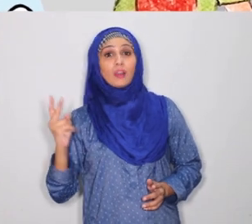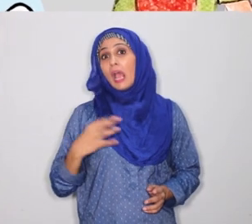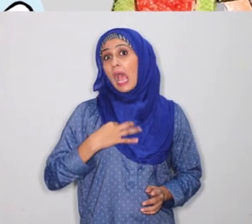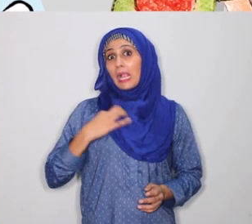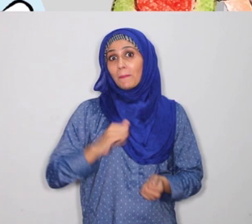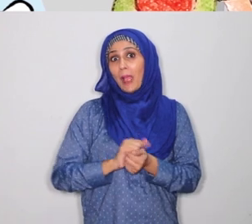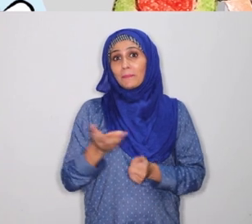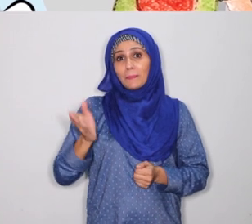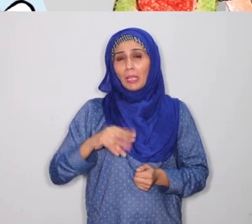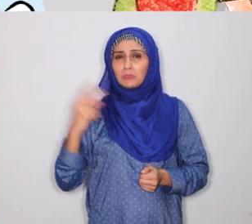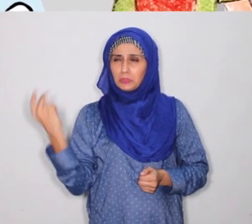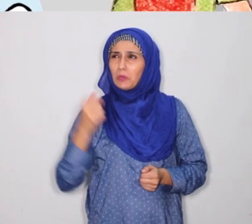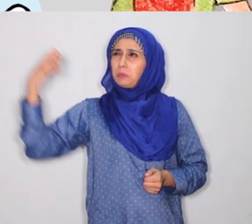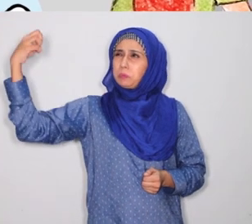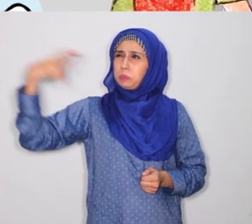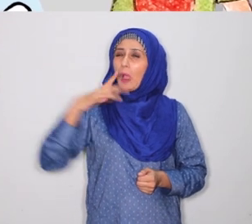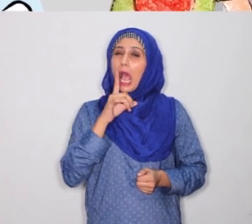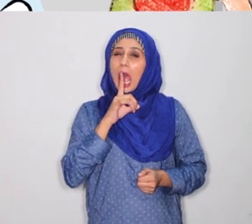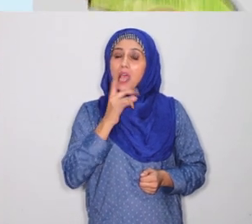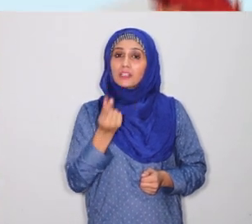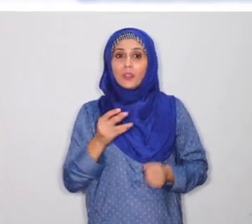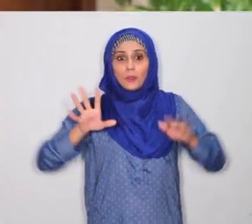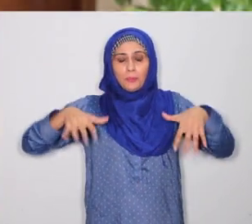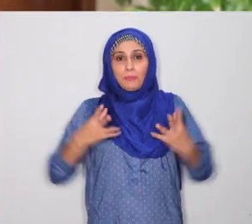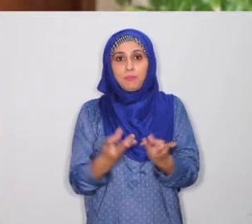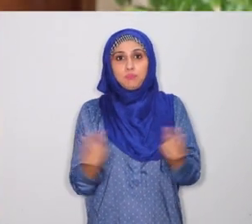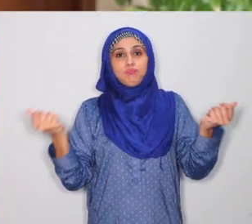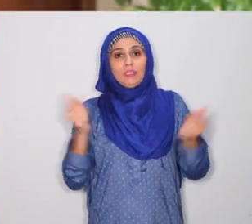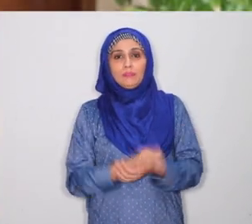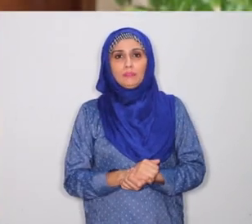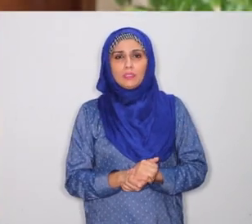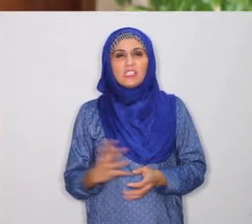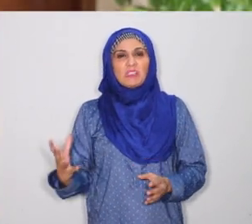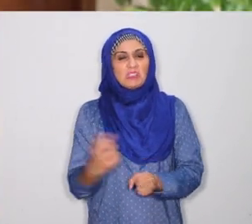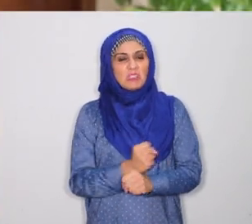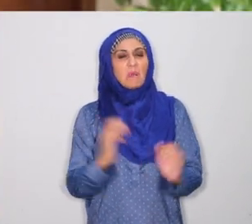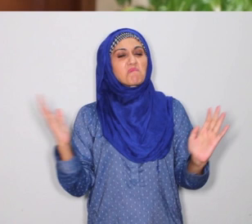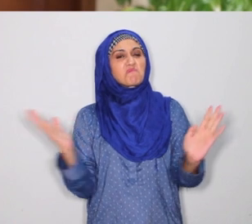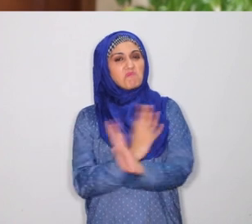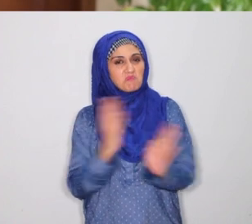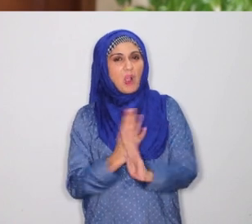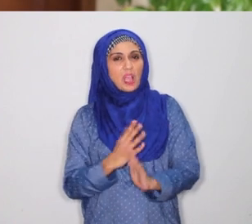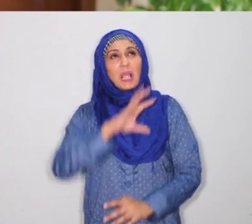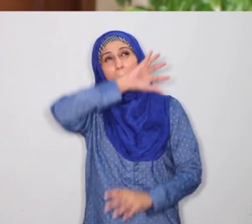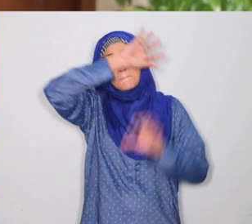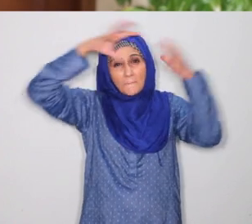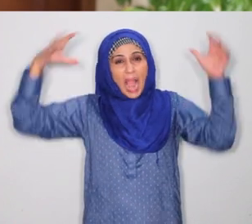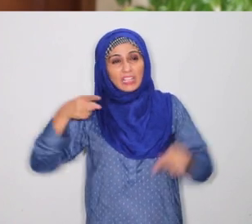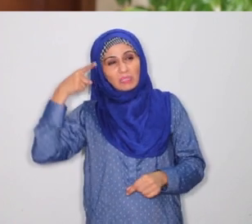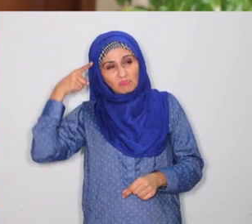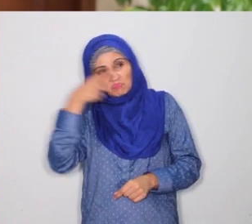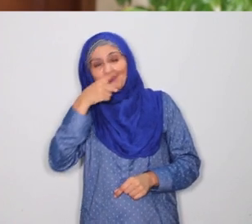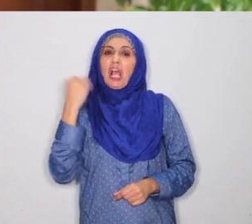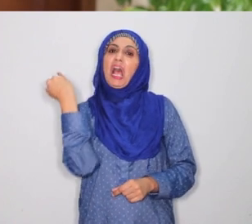भी जल्दी से सूख जाते हैं। सारा मौसम बादल ने खराब कर रखा